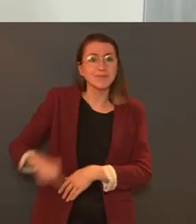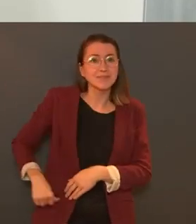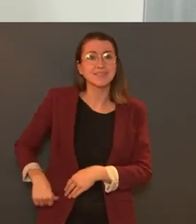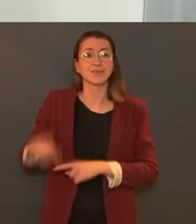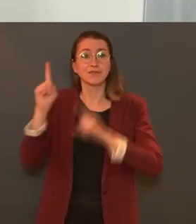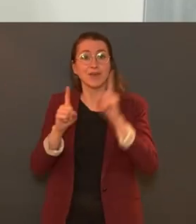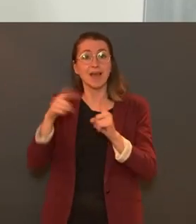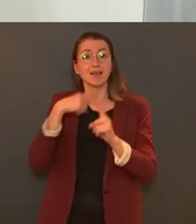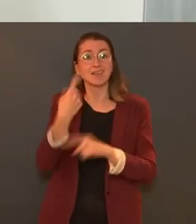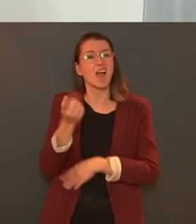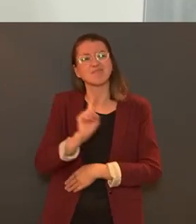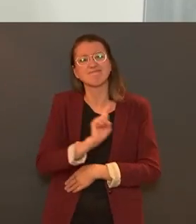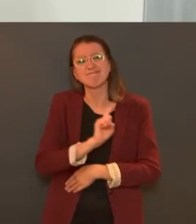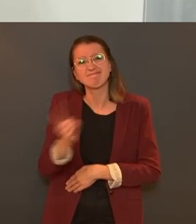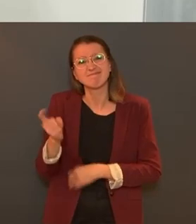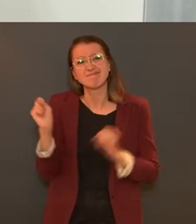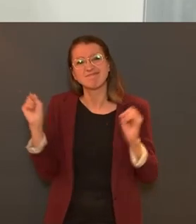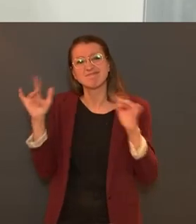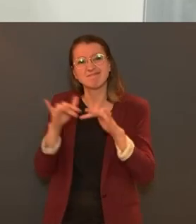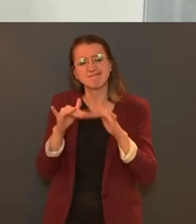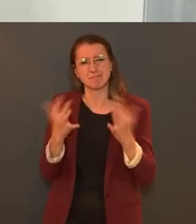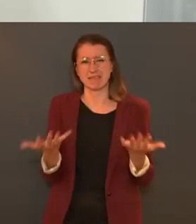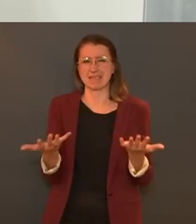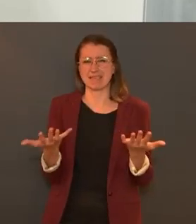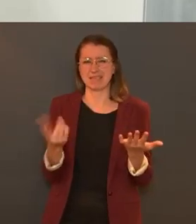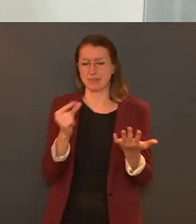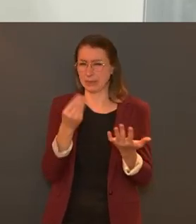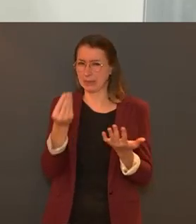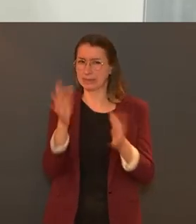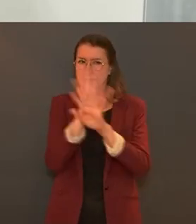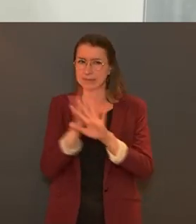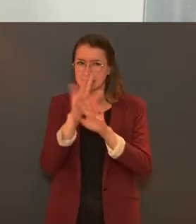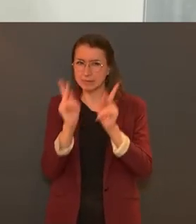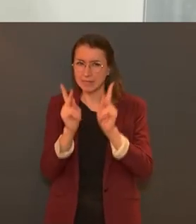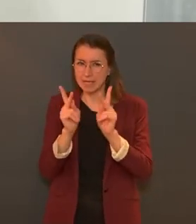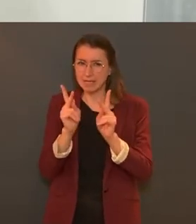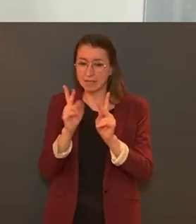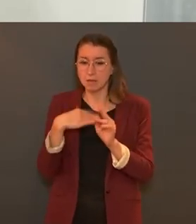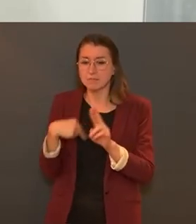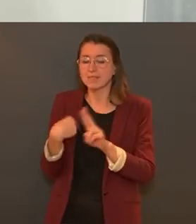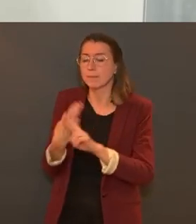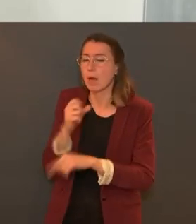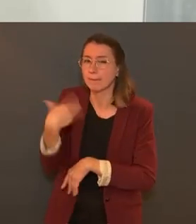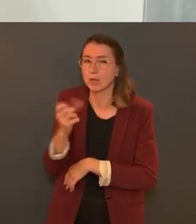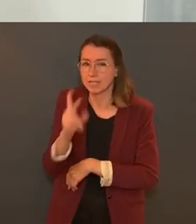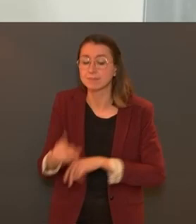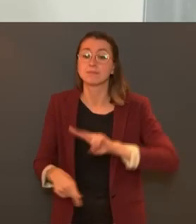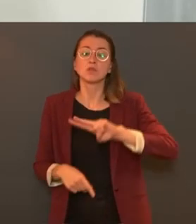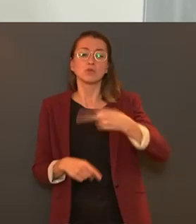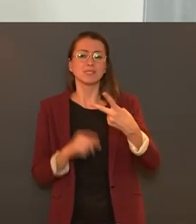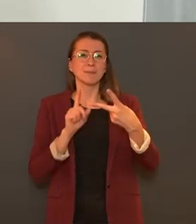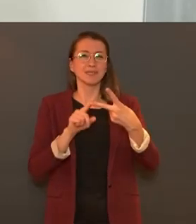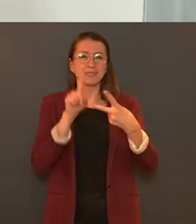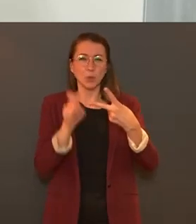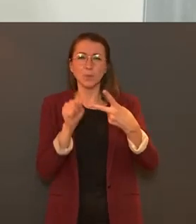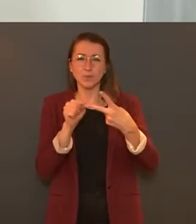justement en plus grand nombre? Le deuxième, c'est une clarification par rapport à... C'est pas grave, je vais répondre. Par rapport à la quarantaine, c'est 7 jours, vous